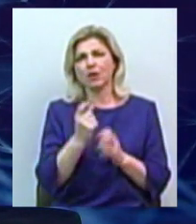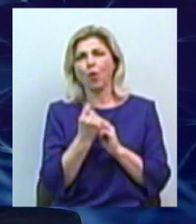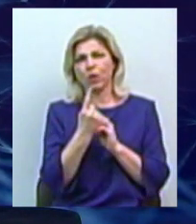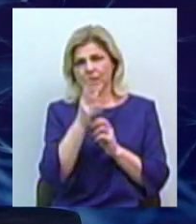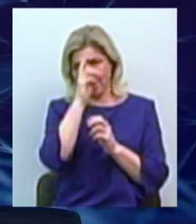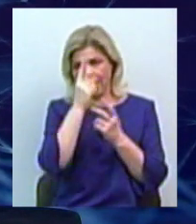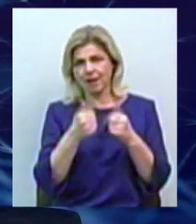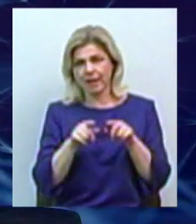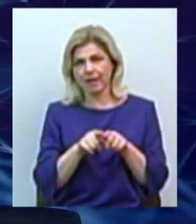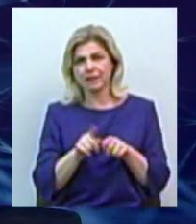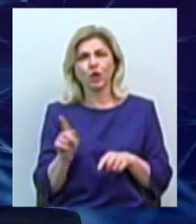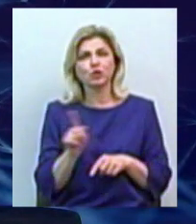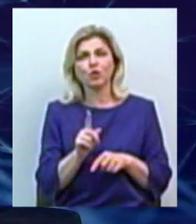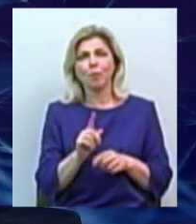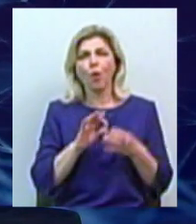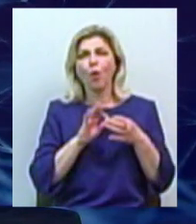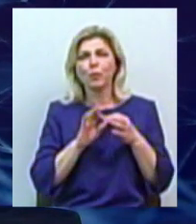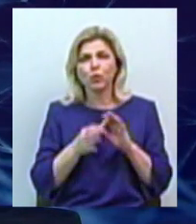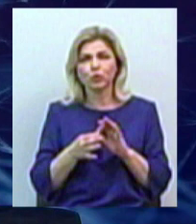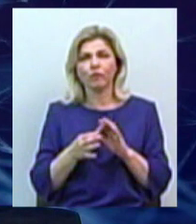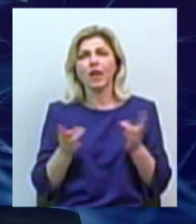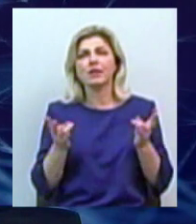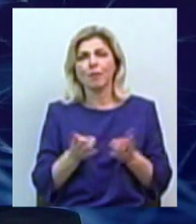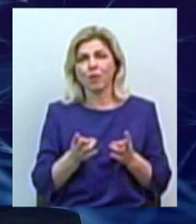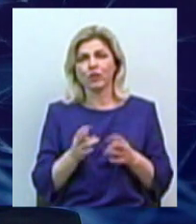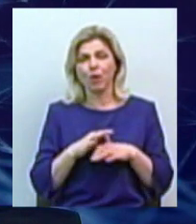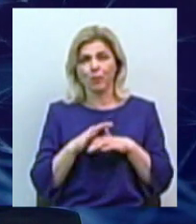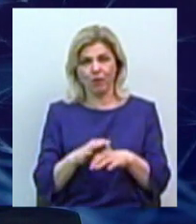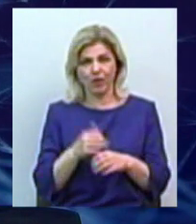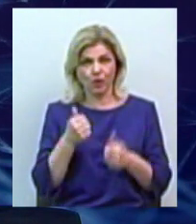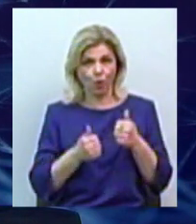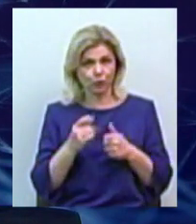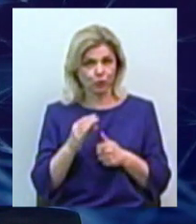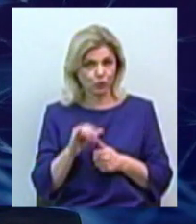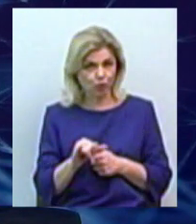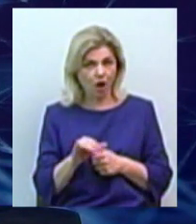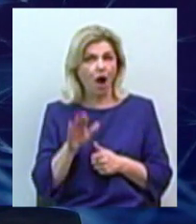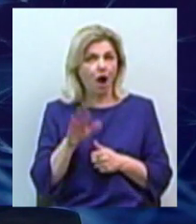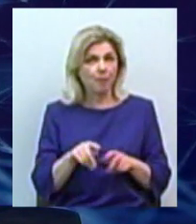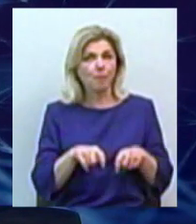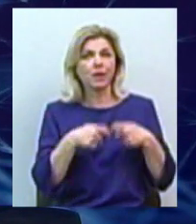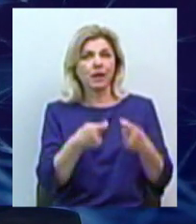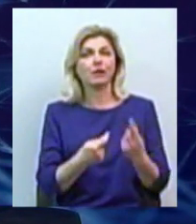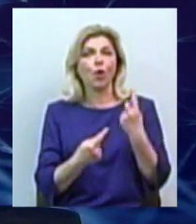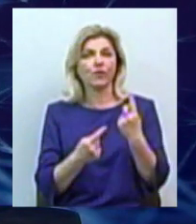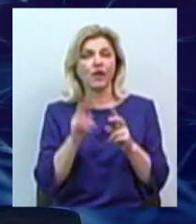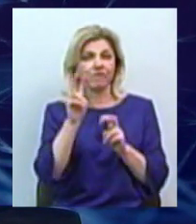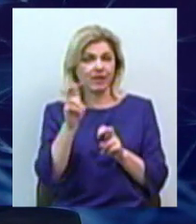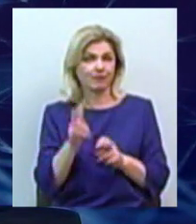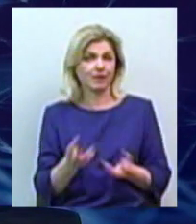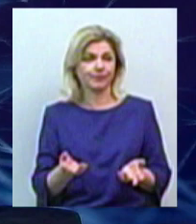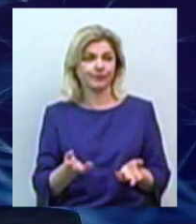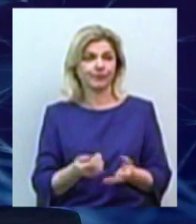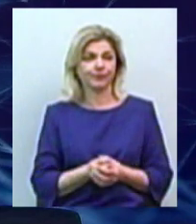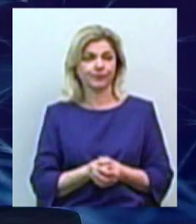ж таки для того, щоб обґрунтувати необхідність проведення конкурсу, а потім передати одній фірмі, яка сьогодні з'явилася. Ну, а коли